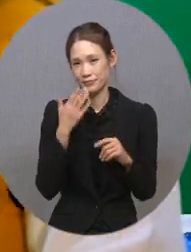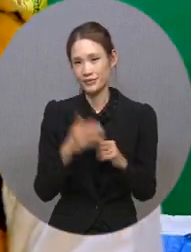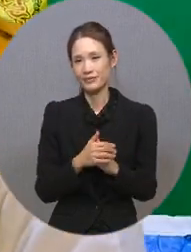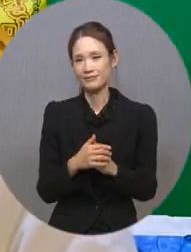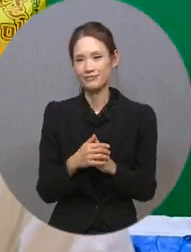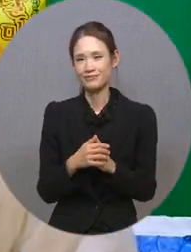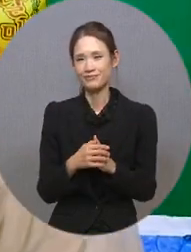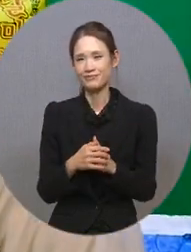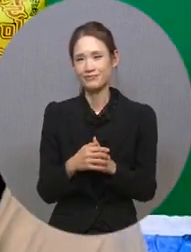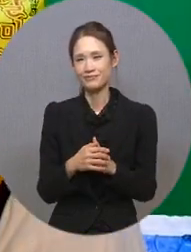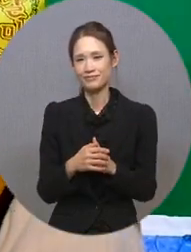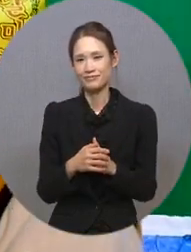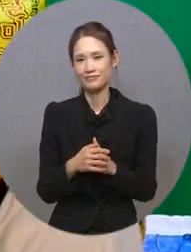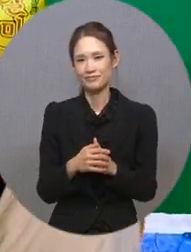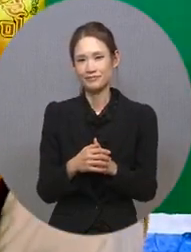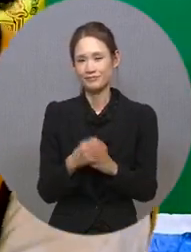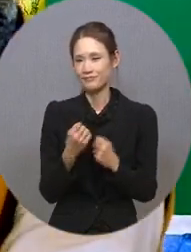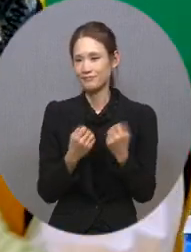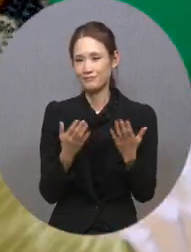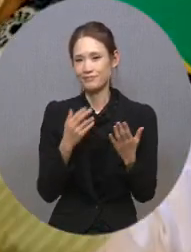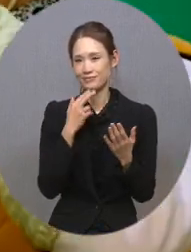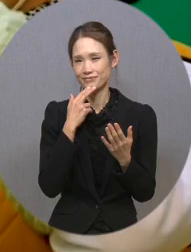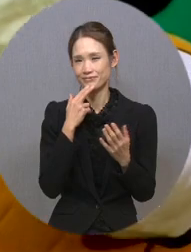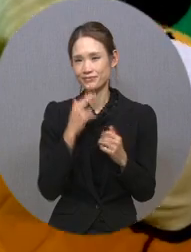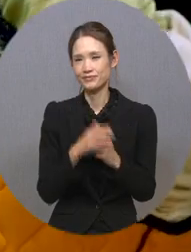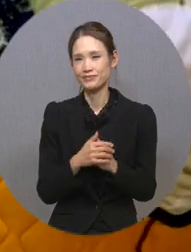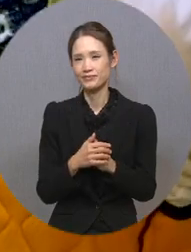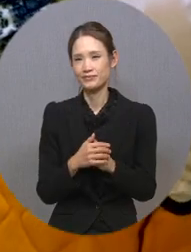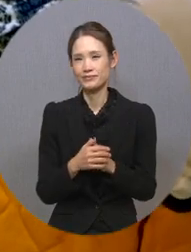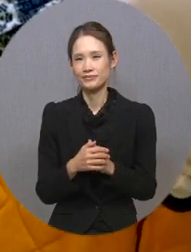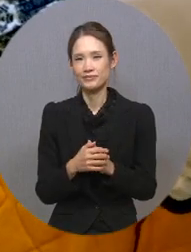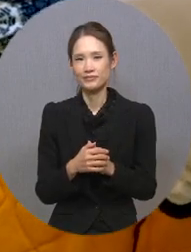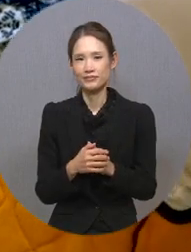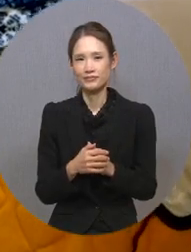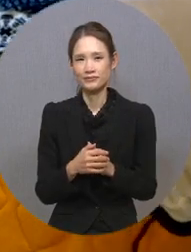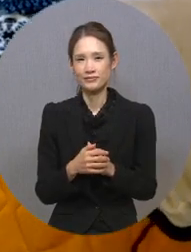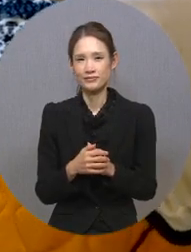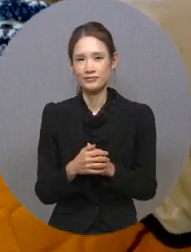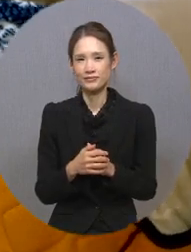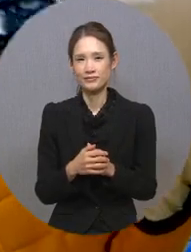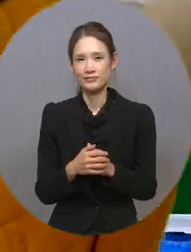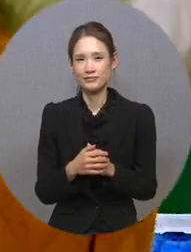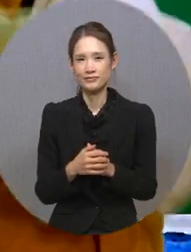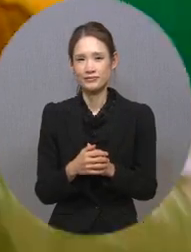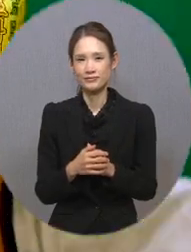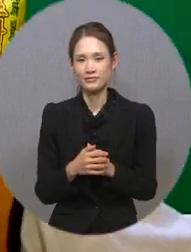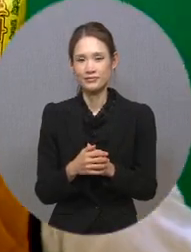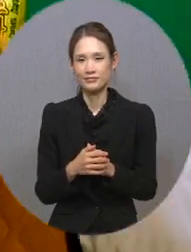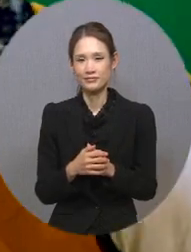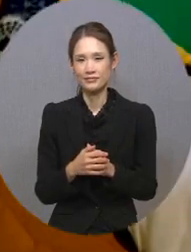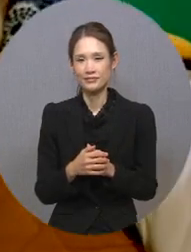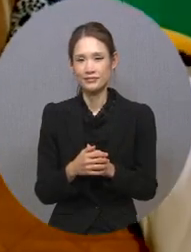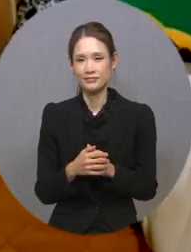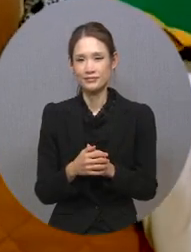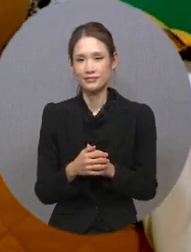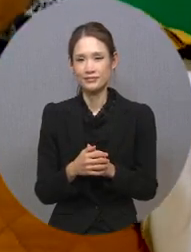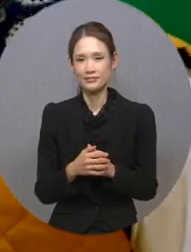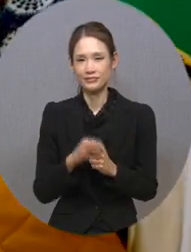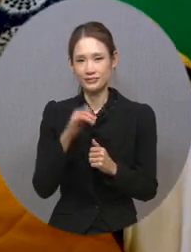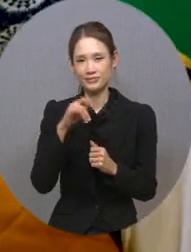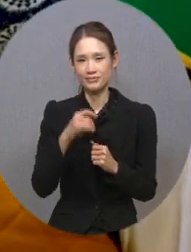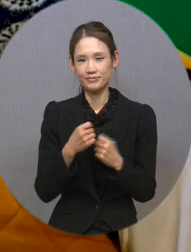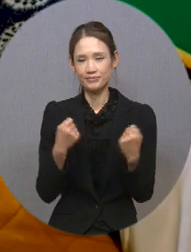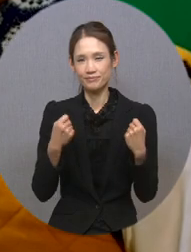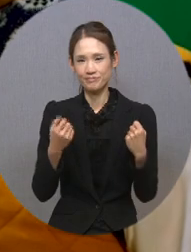아, 설명할 방법이 없네요. 어디서? 어디서? 와, 이야 월출산에 전기를